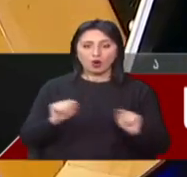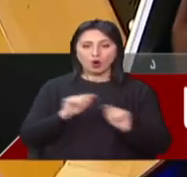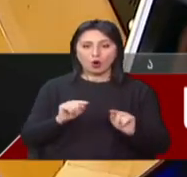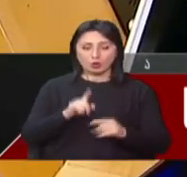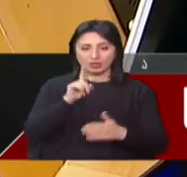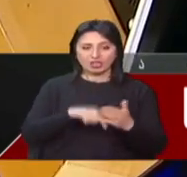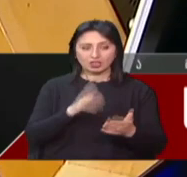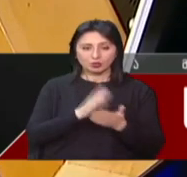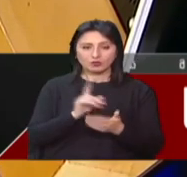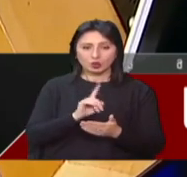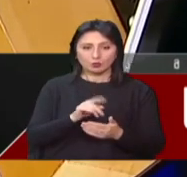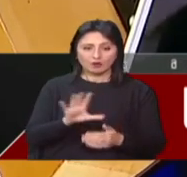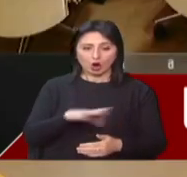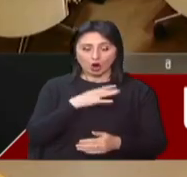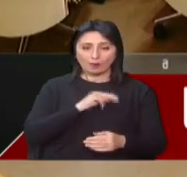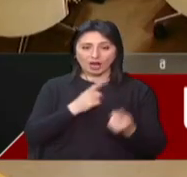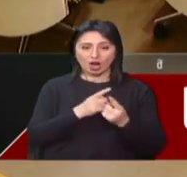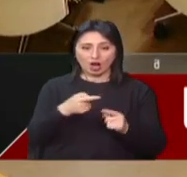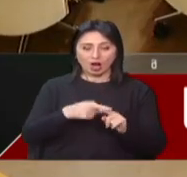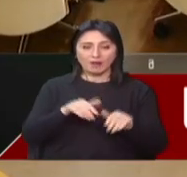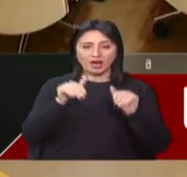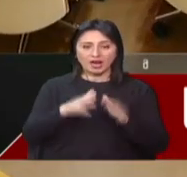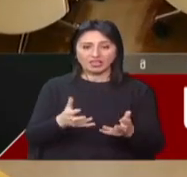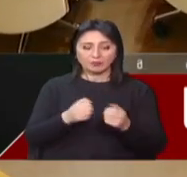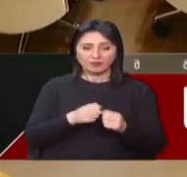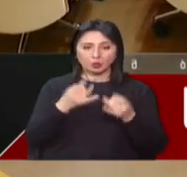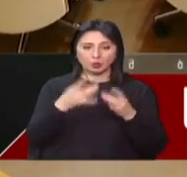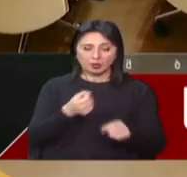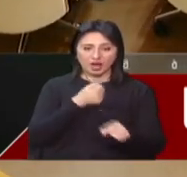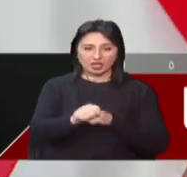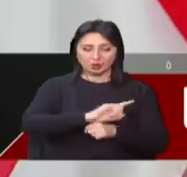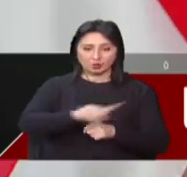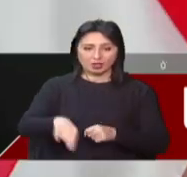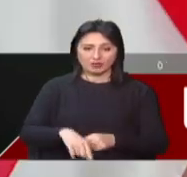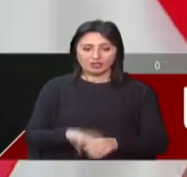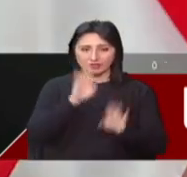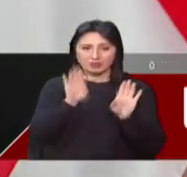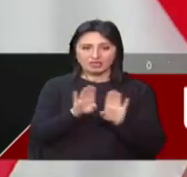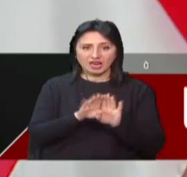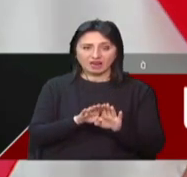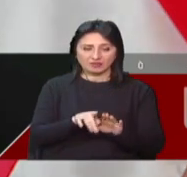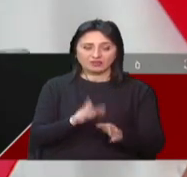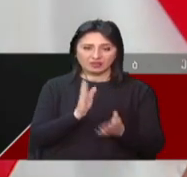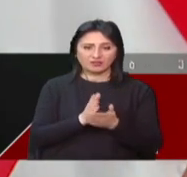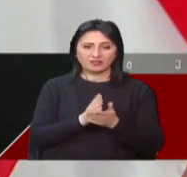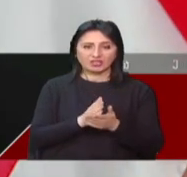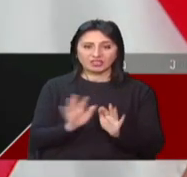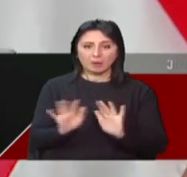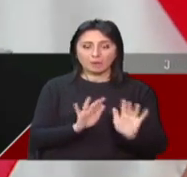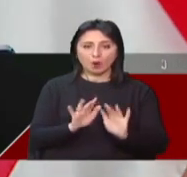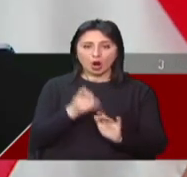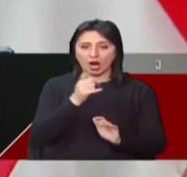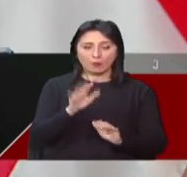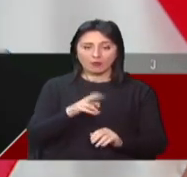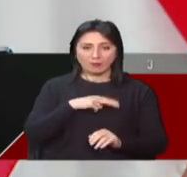ოპოზიციაში დარწმუნებულები არიან, რომ ყოფილ კოლეგებს ამ გადაწყვეტილების მიღება უბრალო დაიცულეს. მსგავსი პრეცედენტი, რომ მოქმედი არა